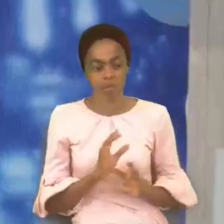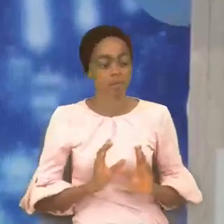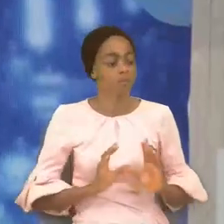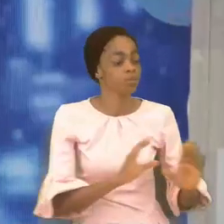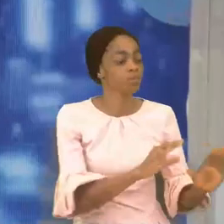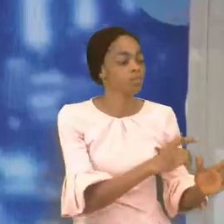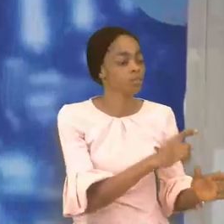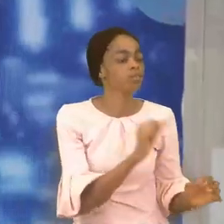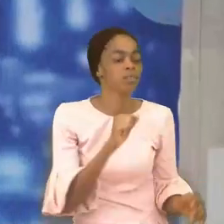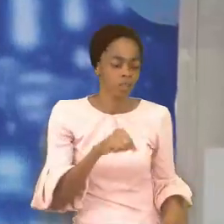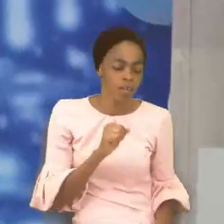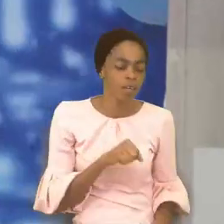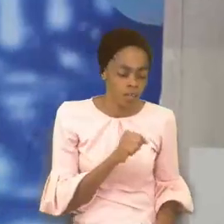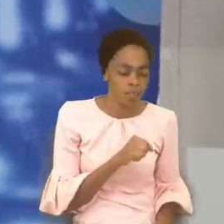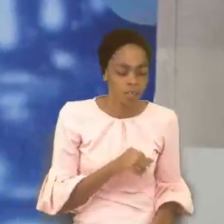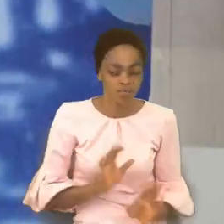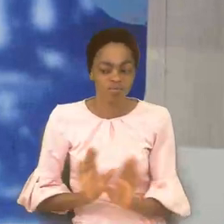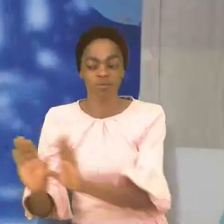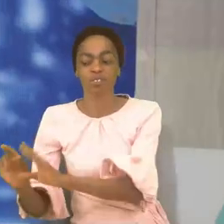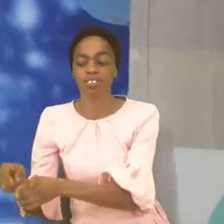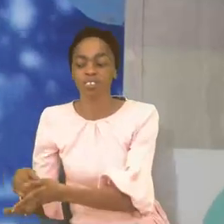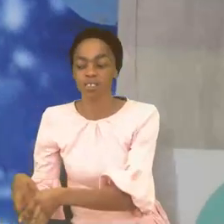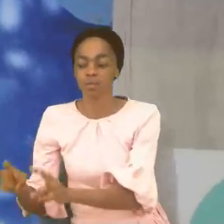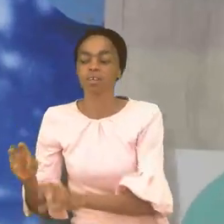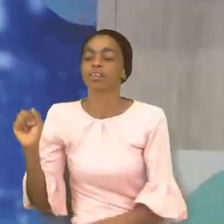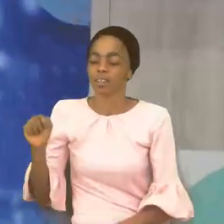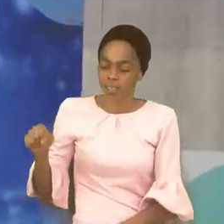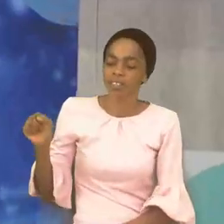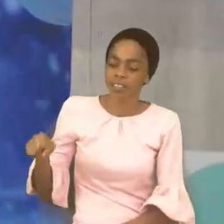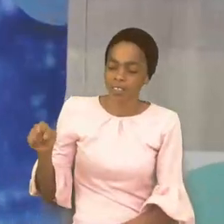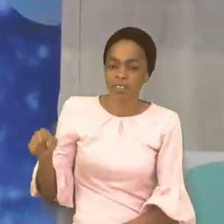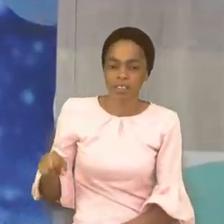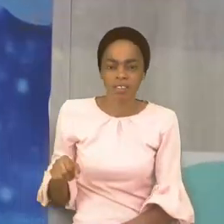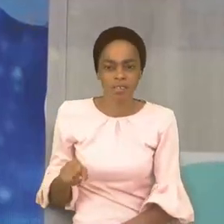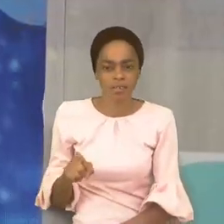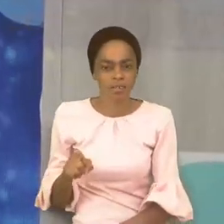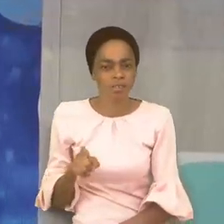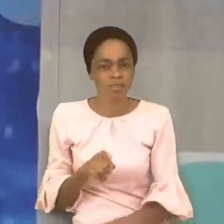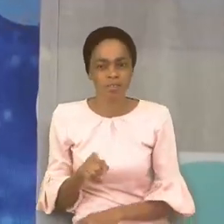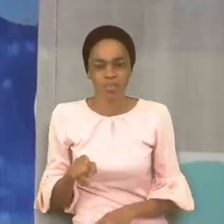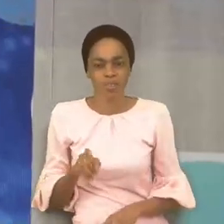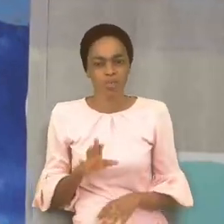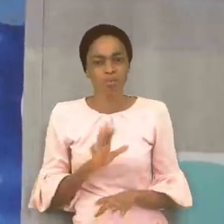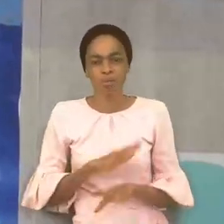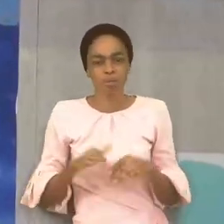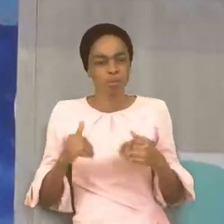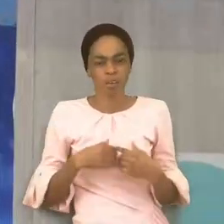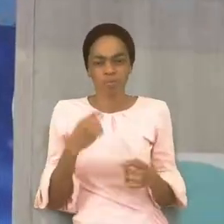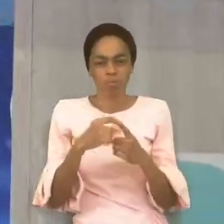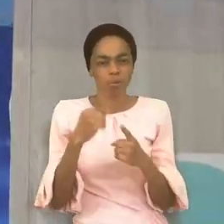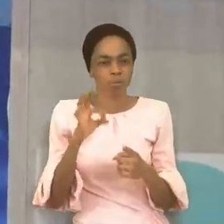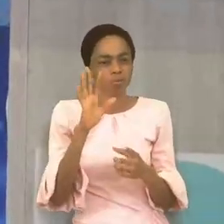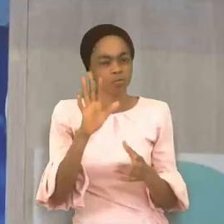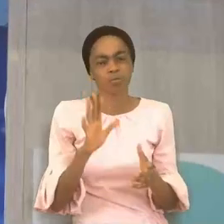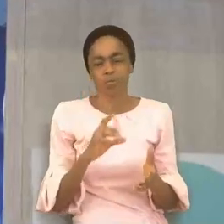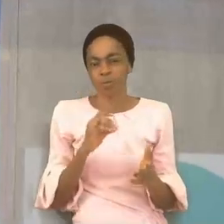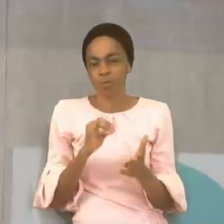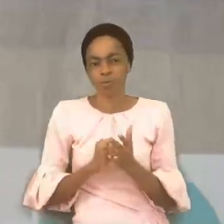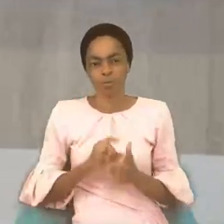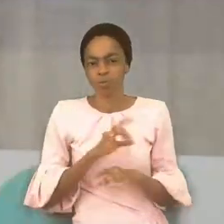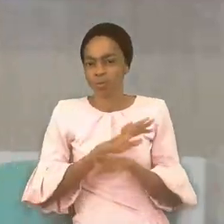pousse là-bas. Oui, monsieur. On te pousse là-bas. Oui, monsieur. Tu n'as même pas de pensée